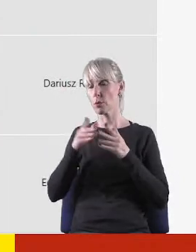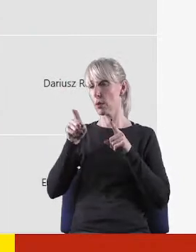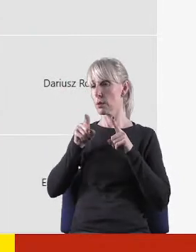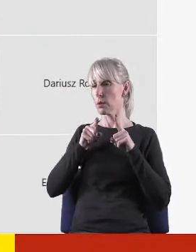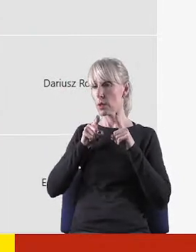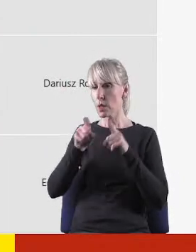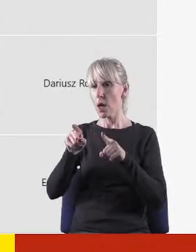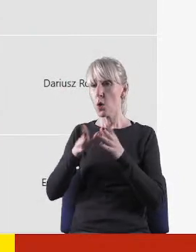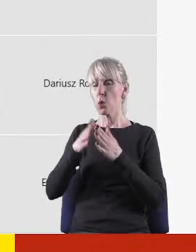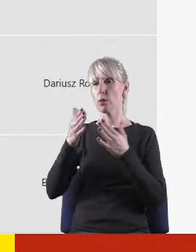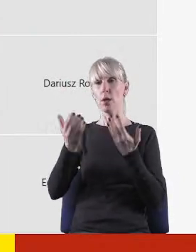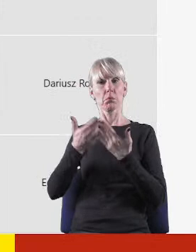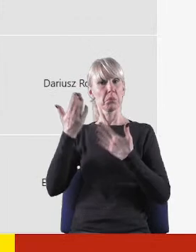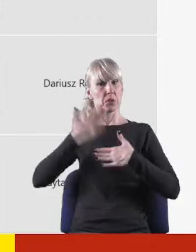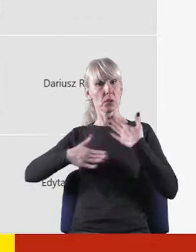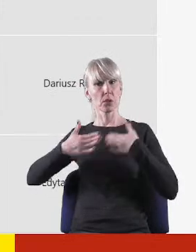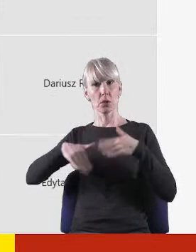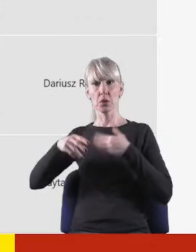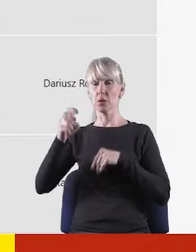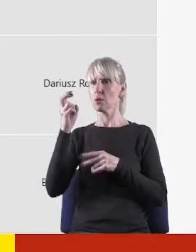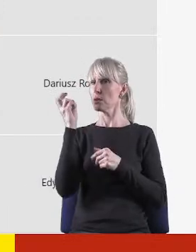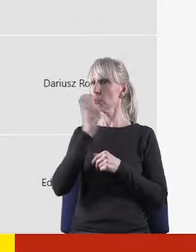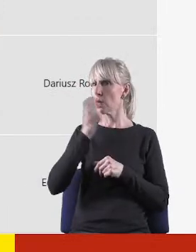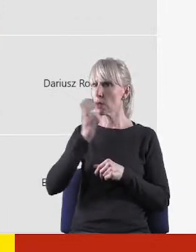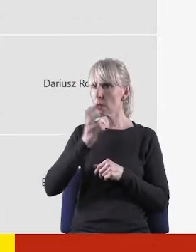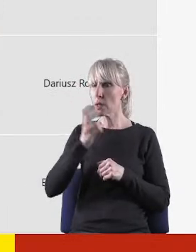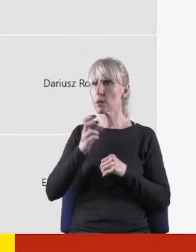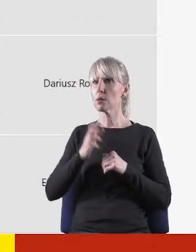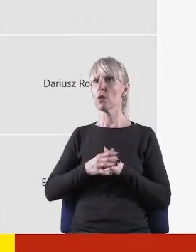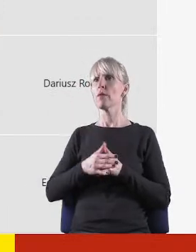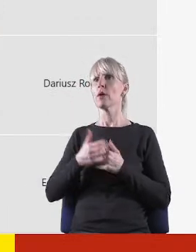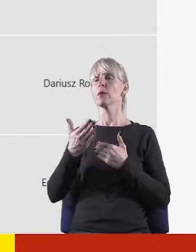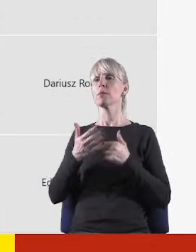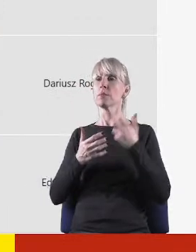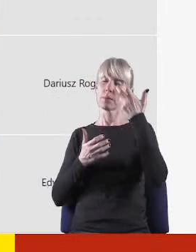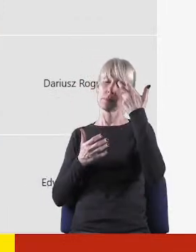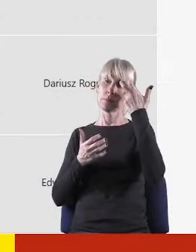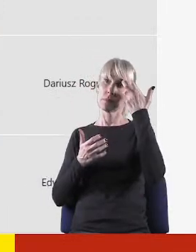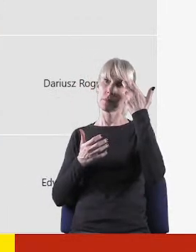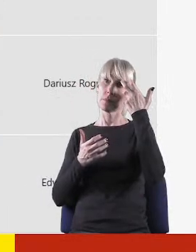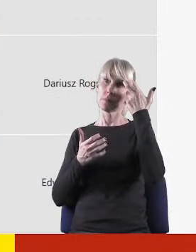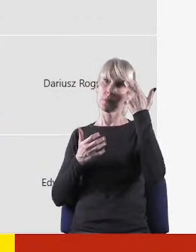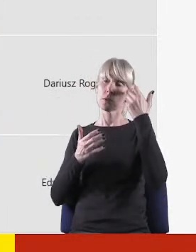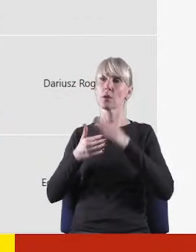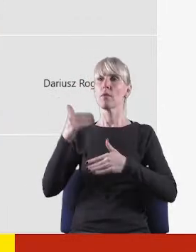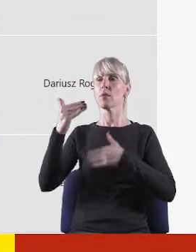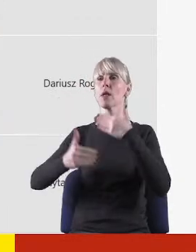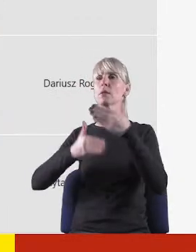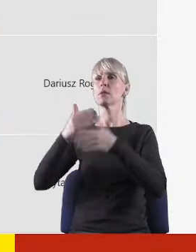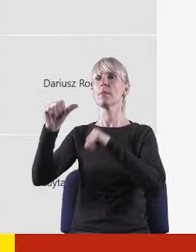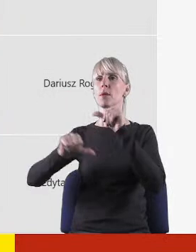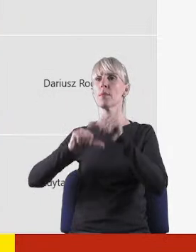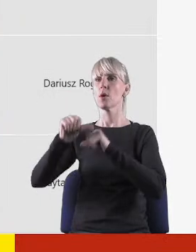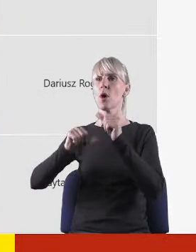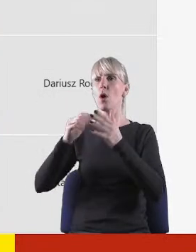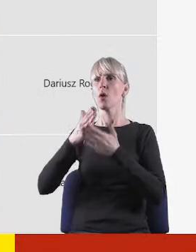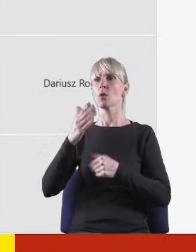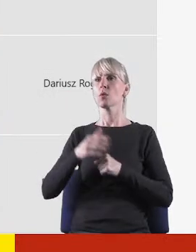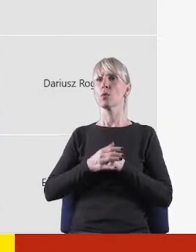się odpowiednim zainteresowaniem, który powoduje to, że w następnym roku nie mamy prawa